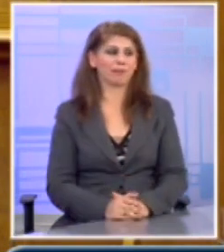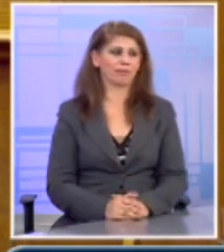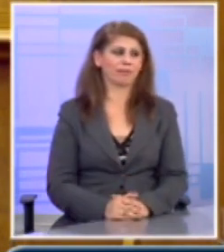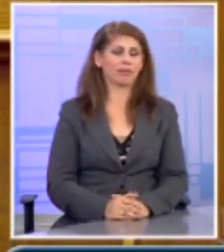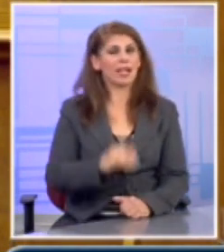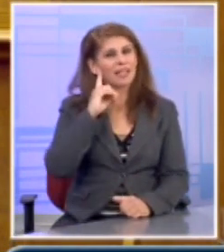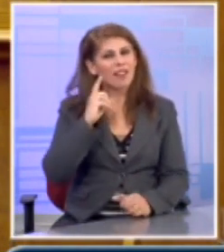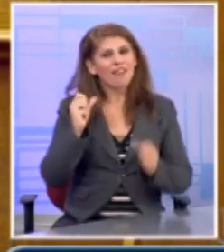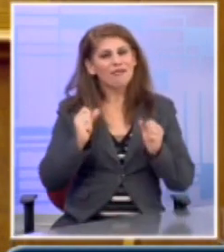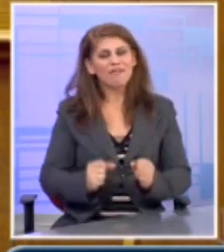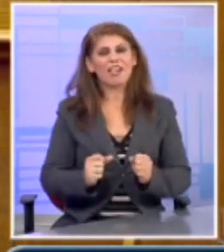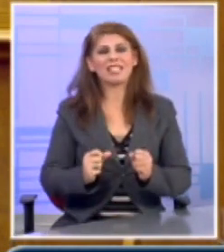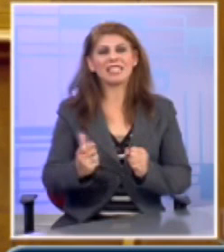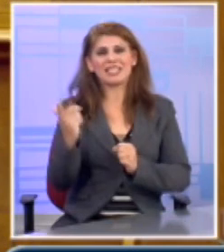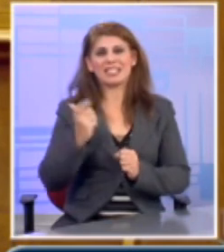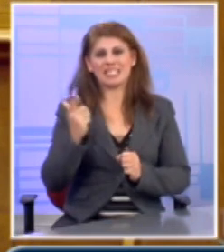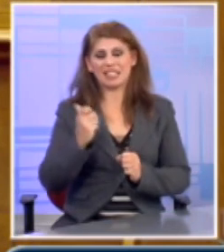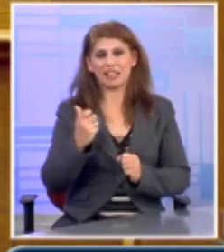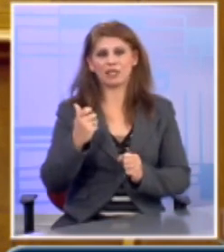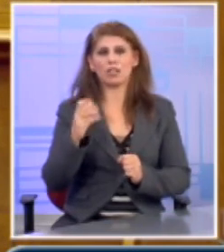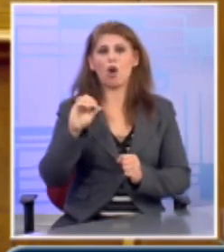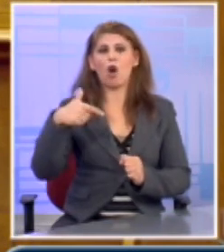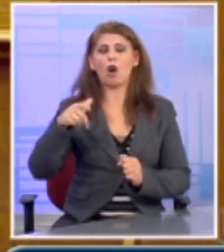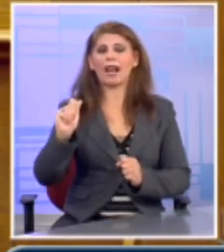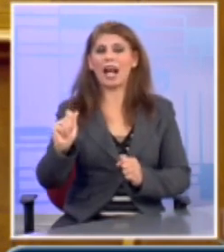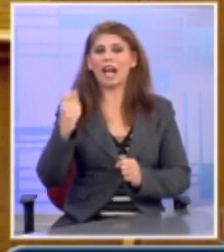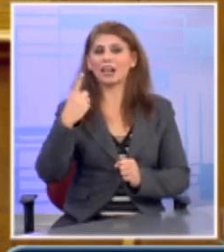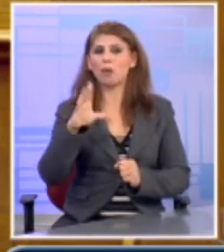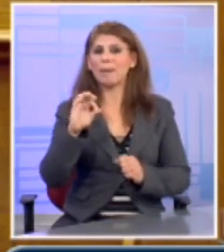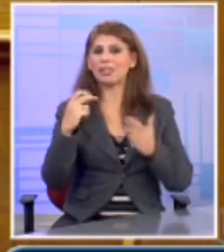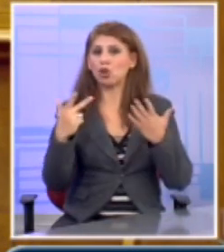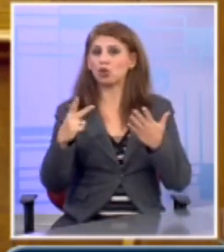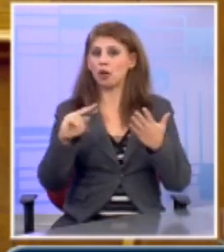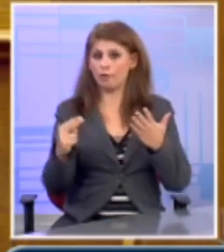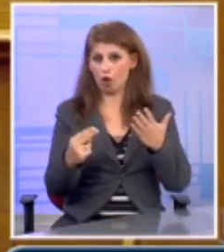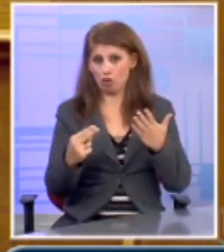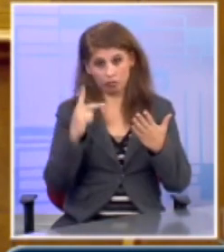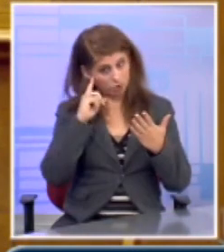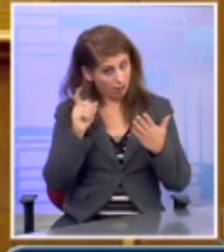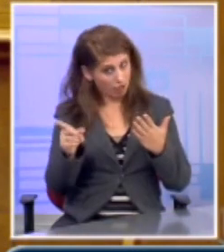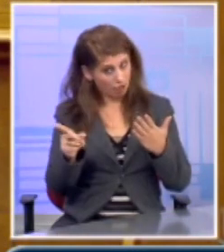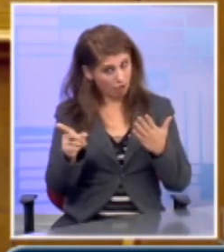Ξέρετε, η βασική σύνταξη του ΟΓΑ σήμερα είναι 158 ευρώ. Το γνωρίζετε αυτό? Το